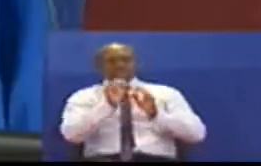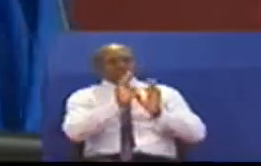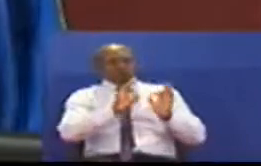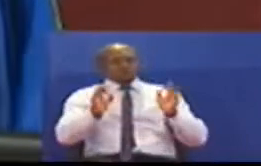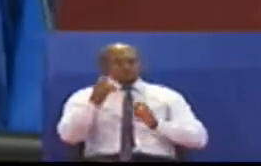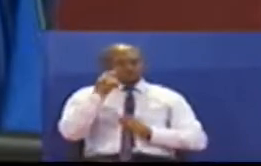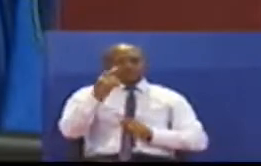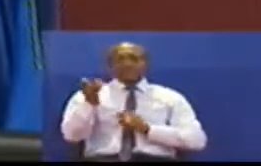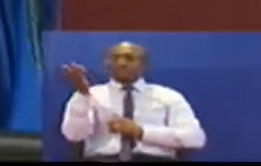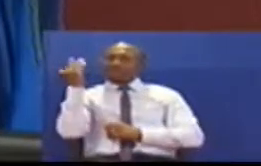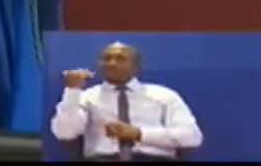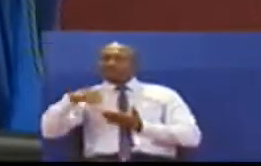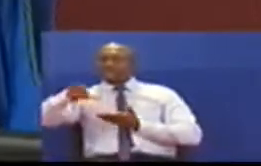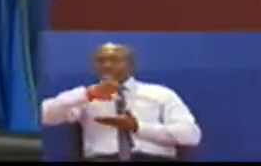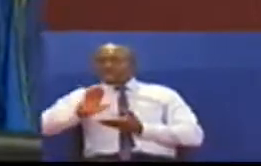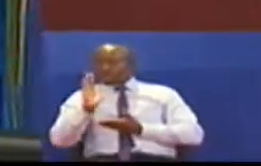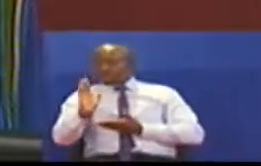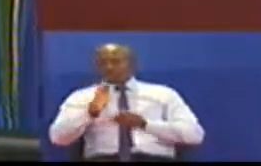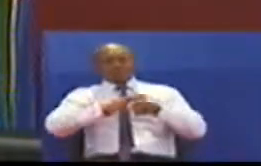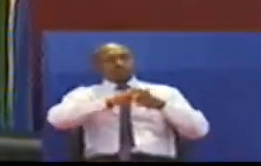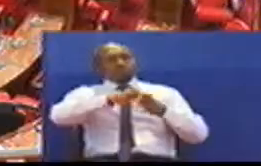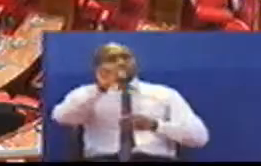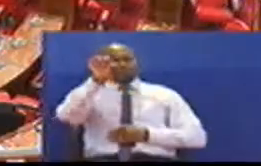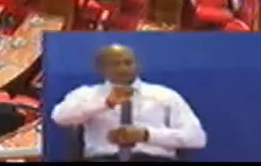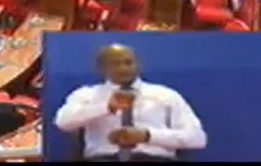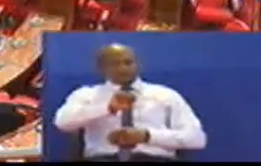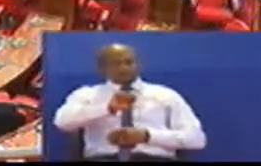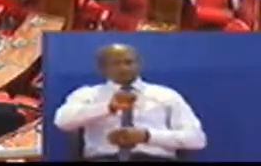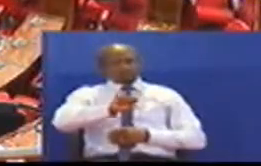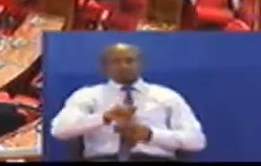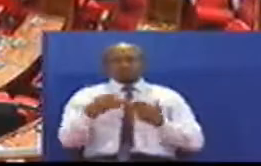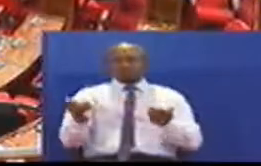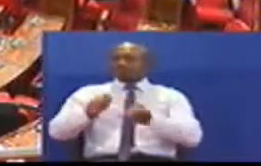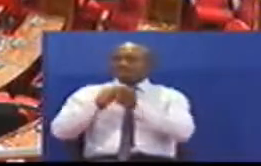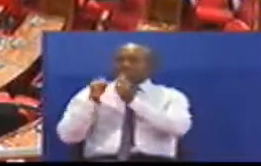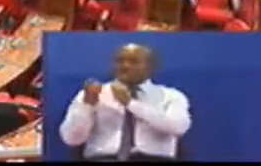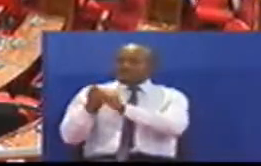nyuma eneo hilo lilitumika vibaya. Tukarekebisha